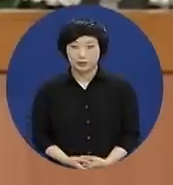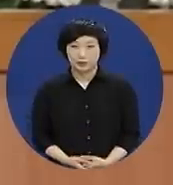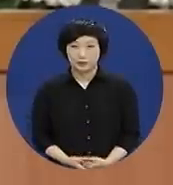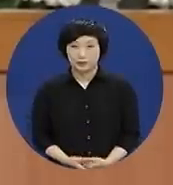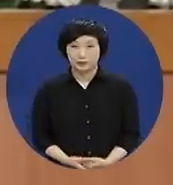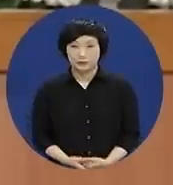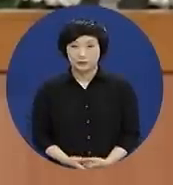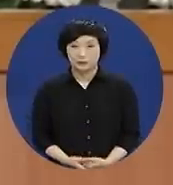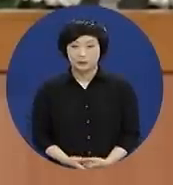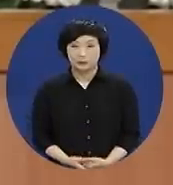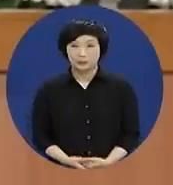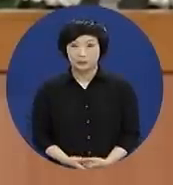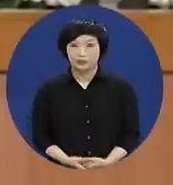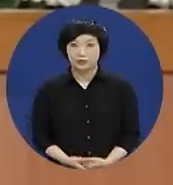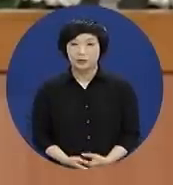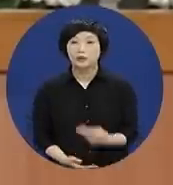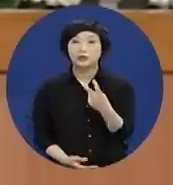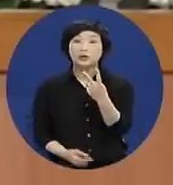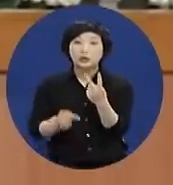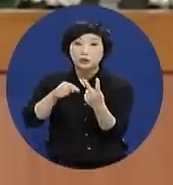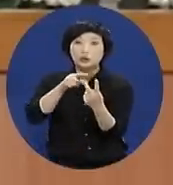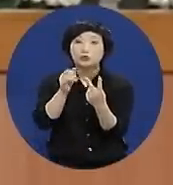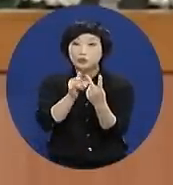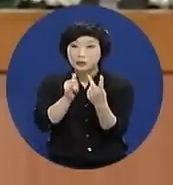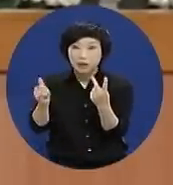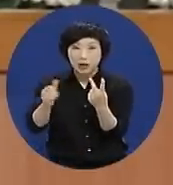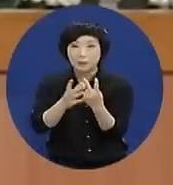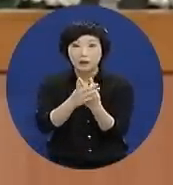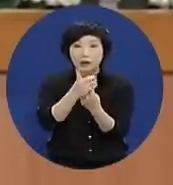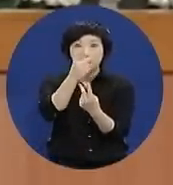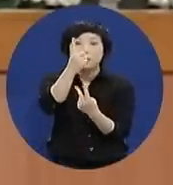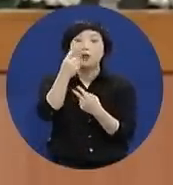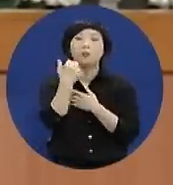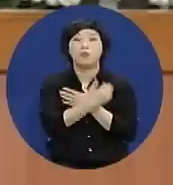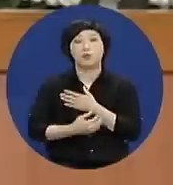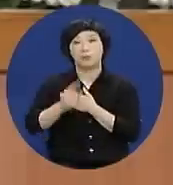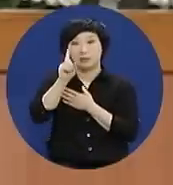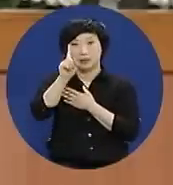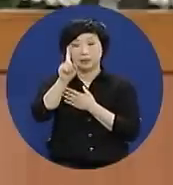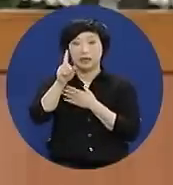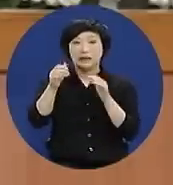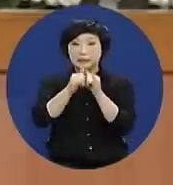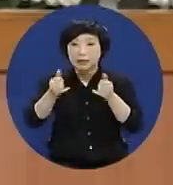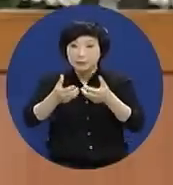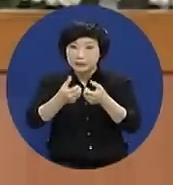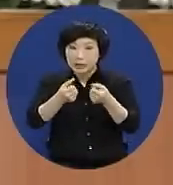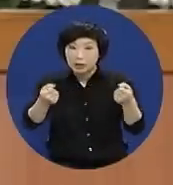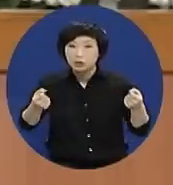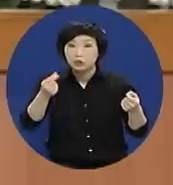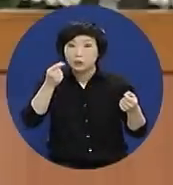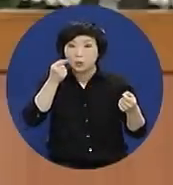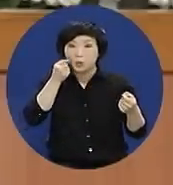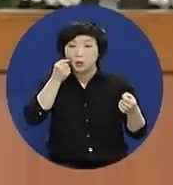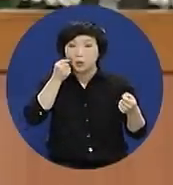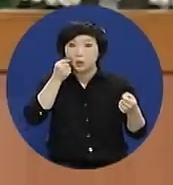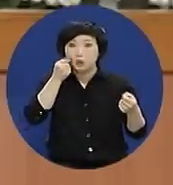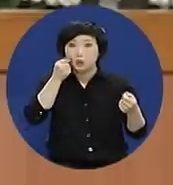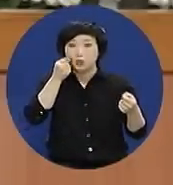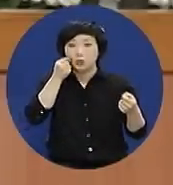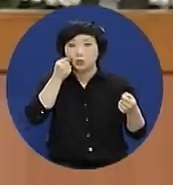またな神は人は神が結び合いたものを引き離してはなりませんと言われ